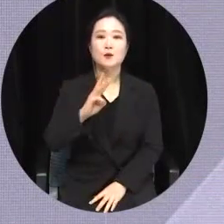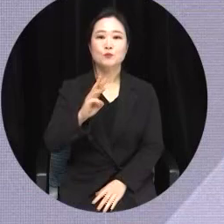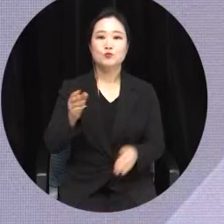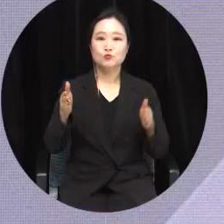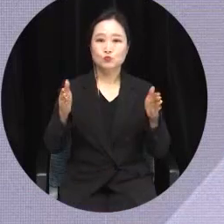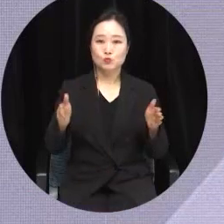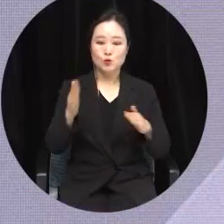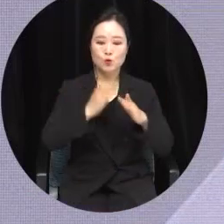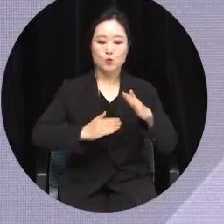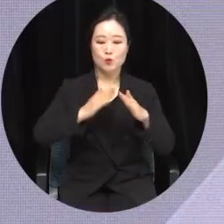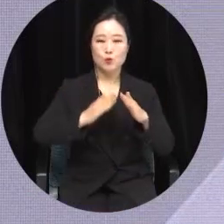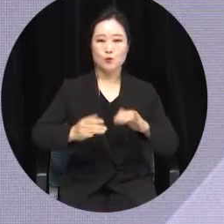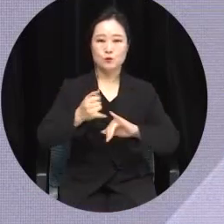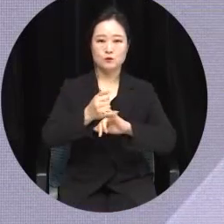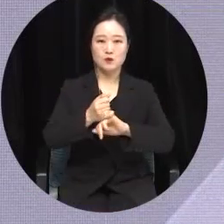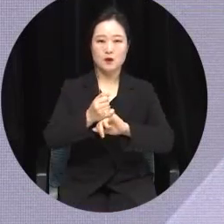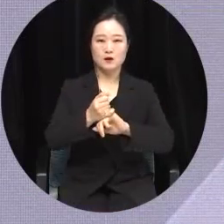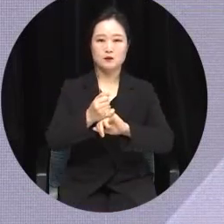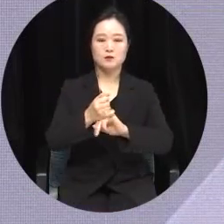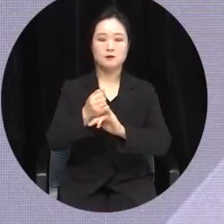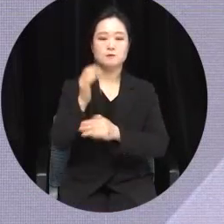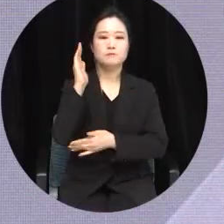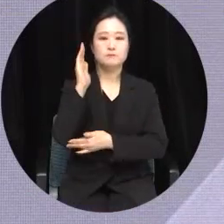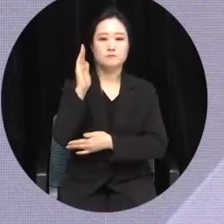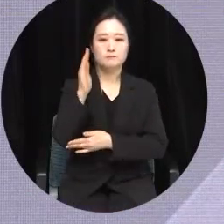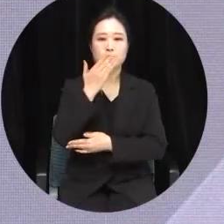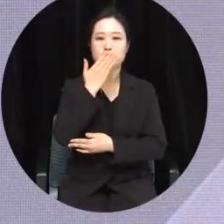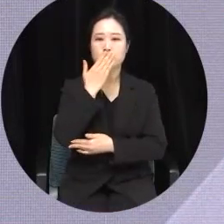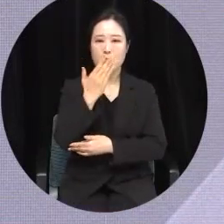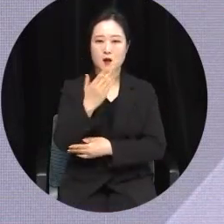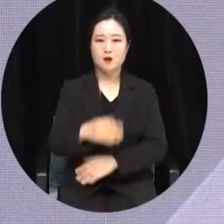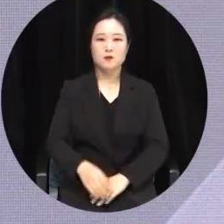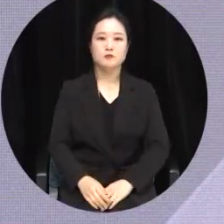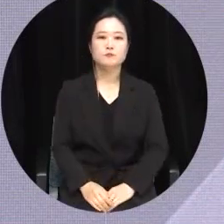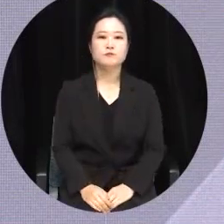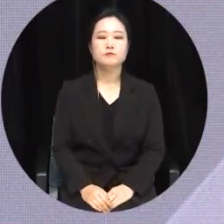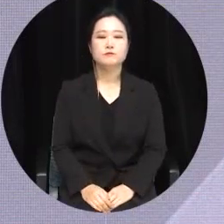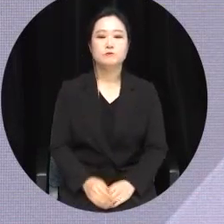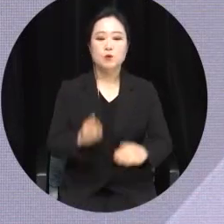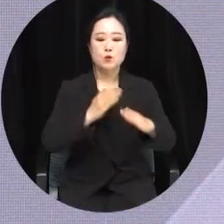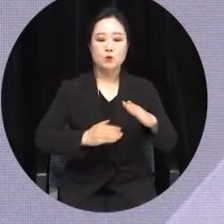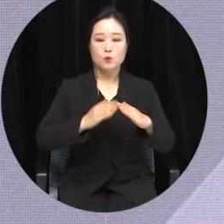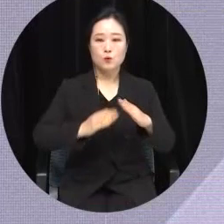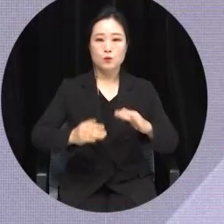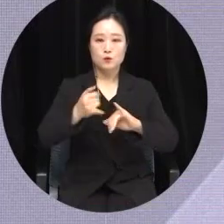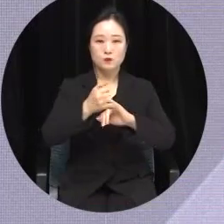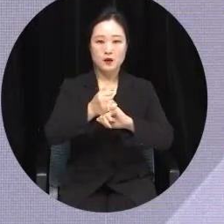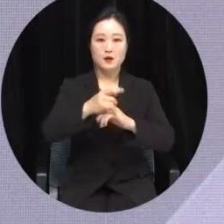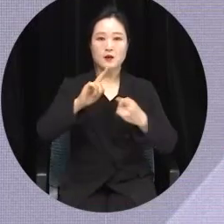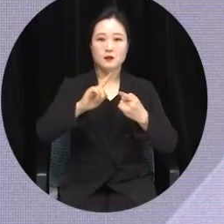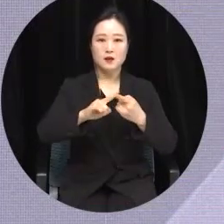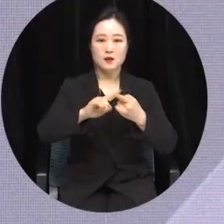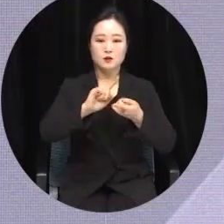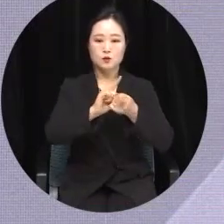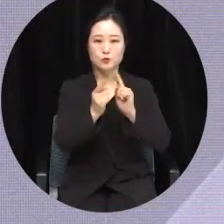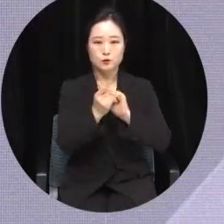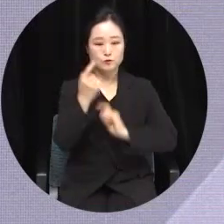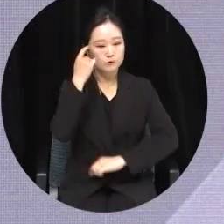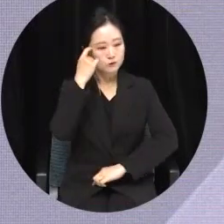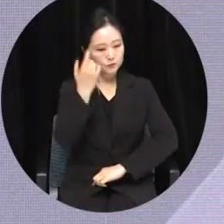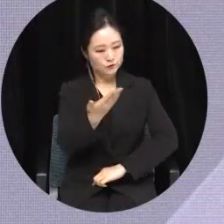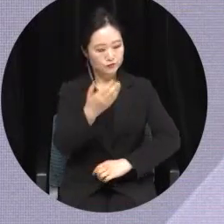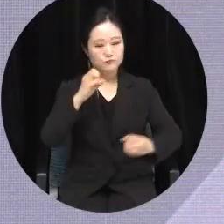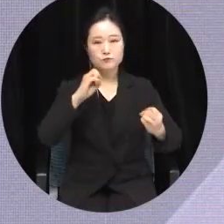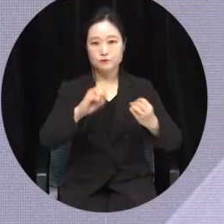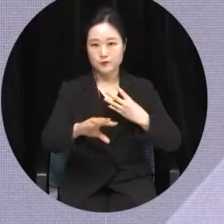공약을 발표할 수 있습니다. 그리고 이 공약에 대한 후보자 간 질문과 답변을